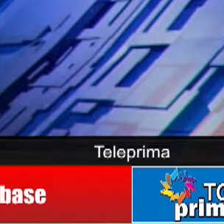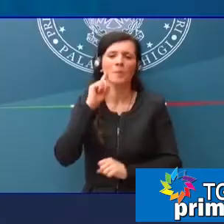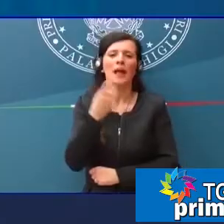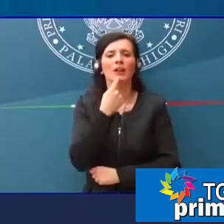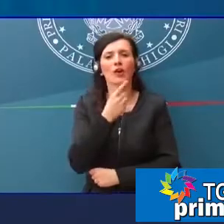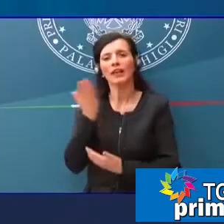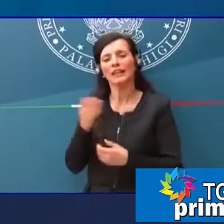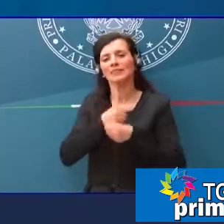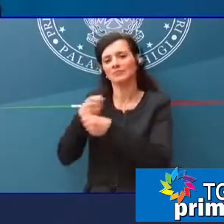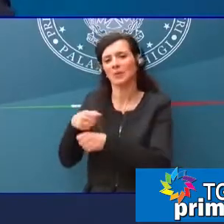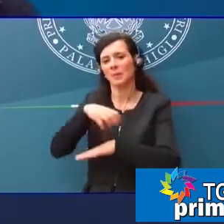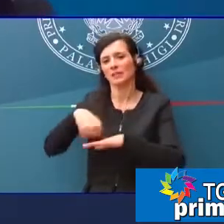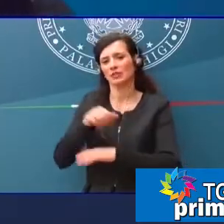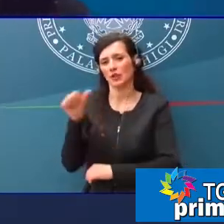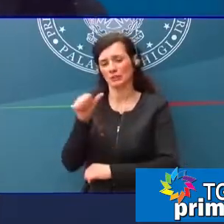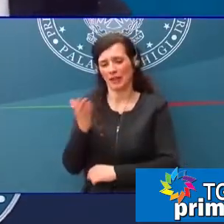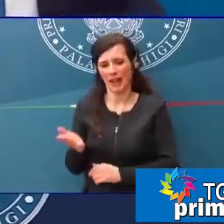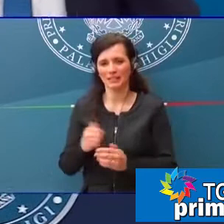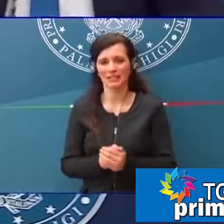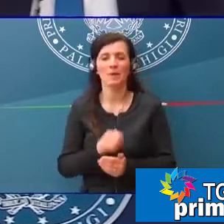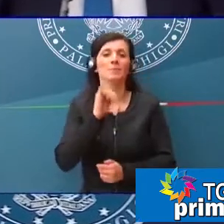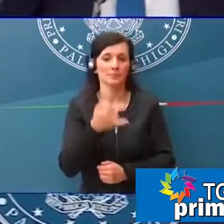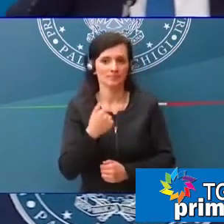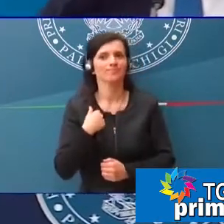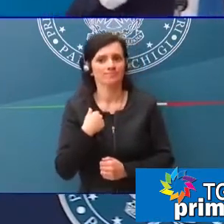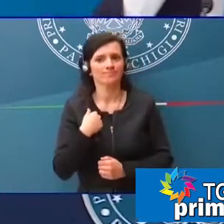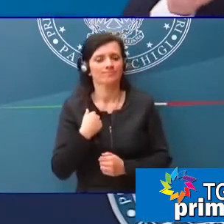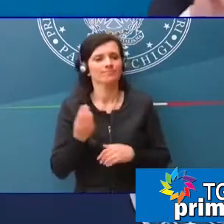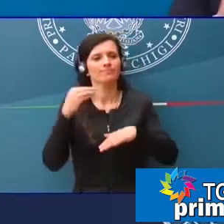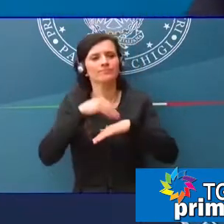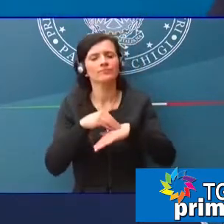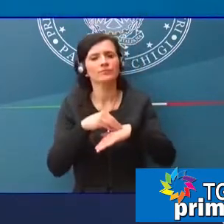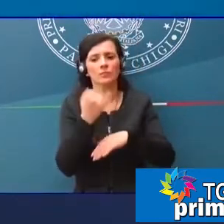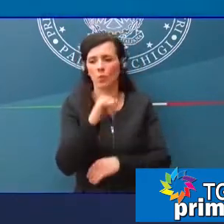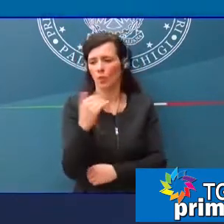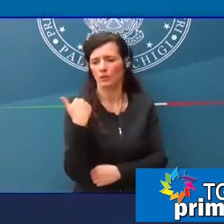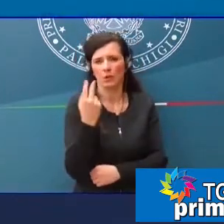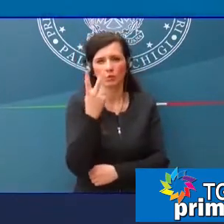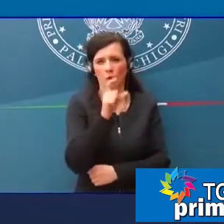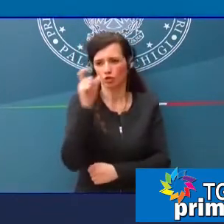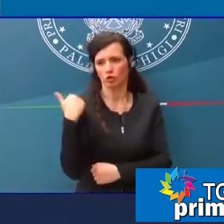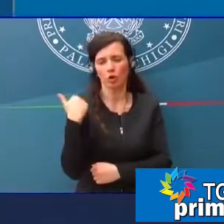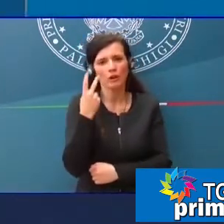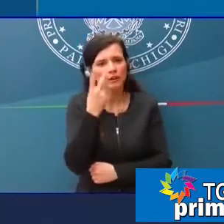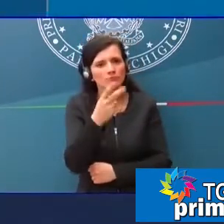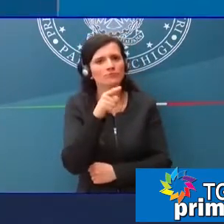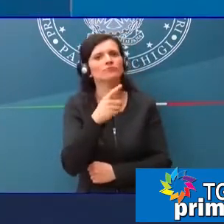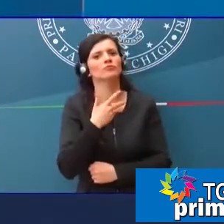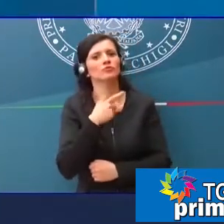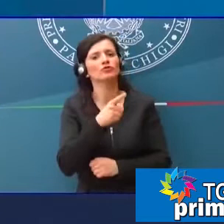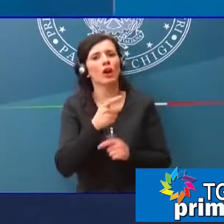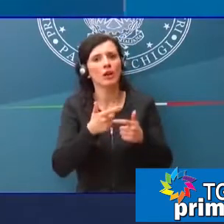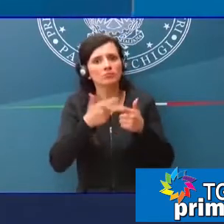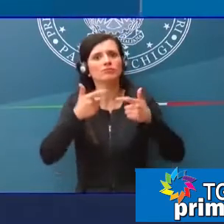ministro. Mi fa piacere ricordare due numeri, Presidente, degli ultimi 2 giorni, perché segnalano una crescita piuttosto significativa che noi